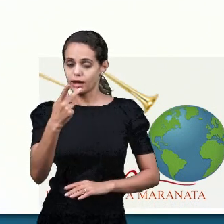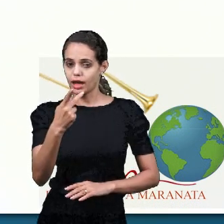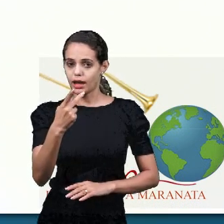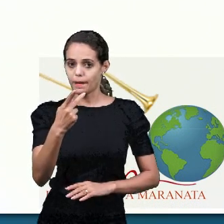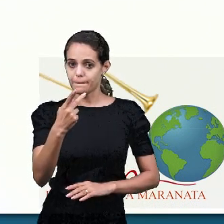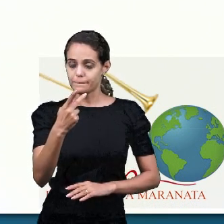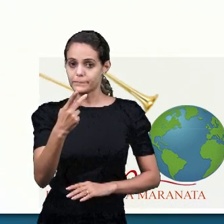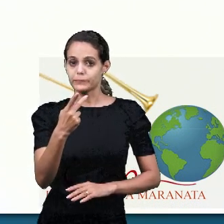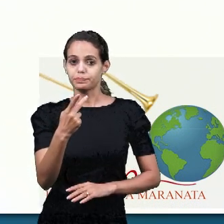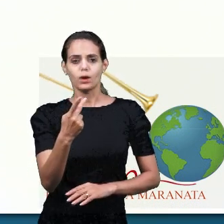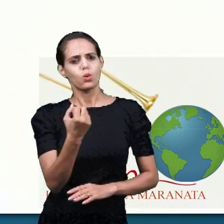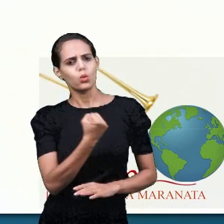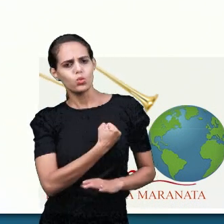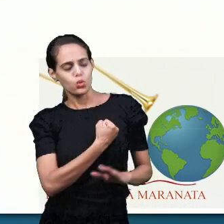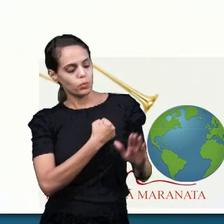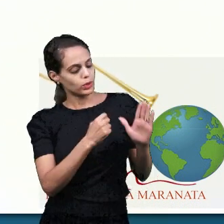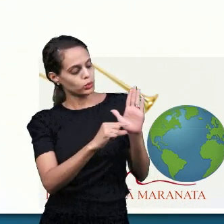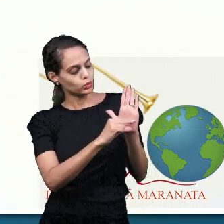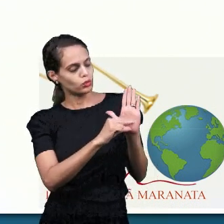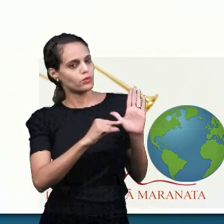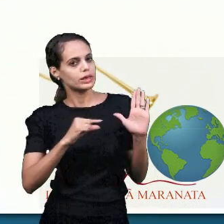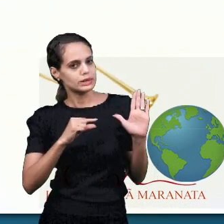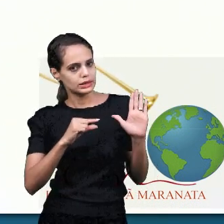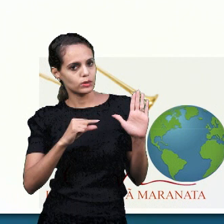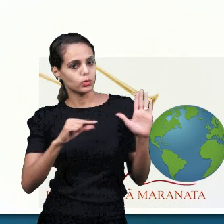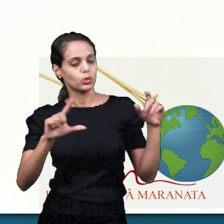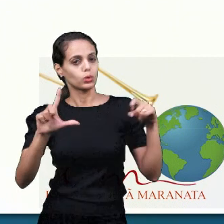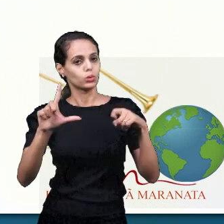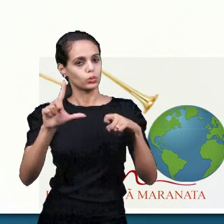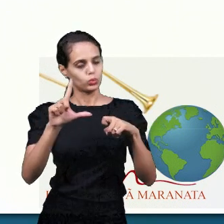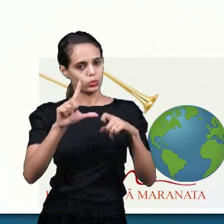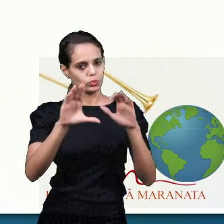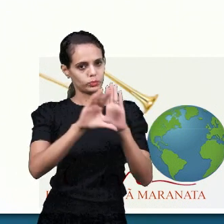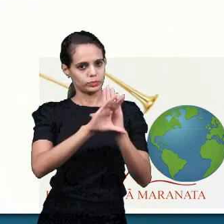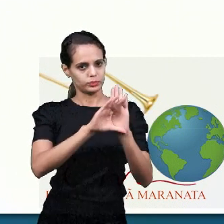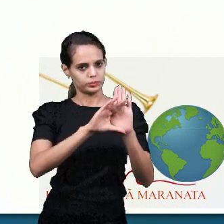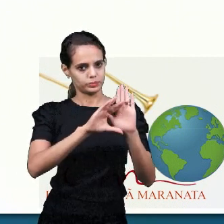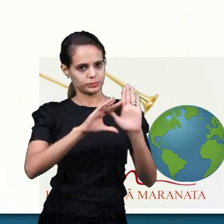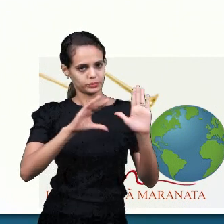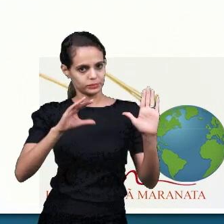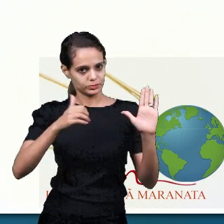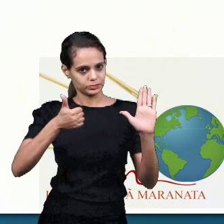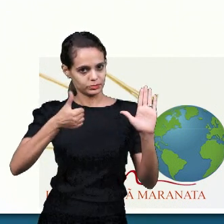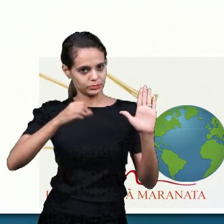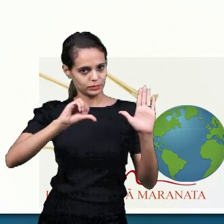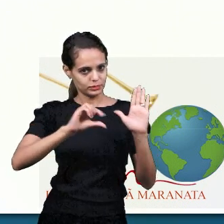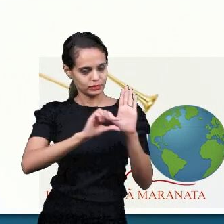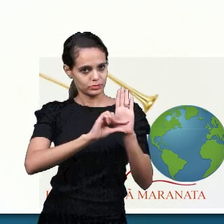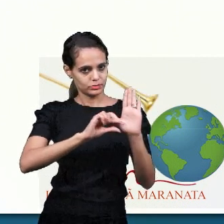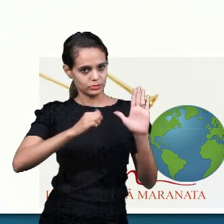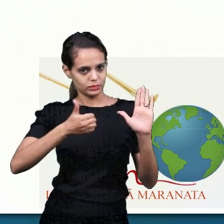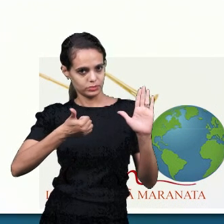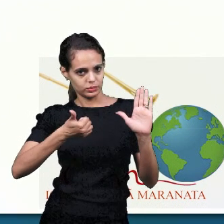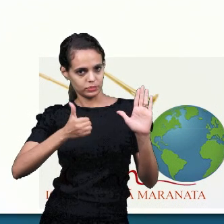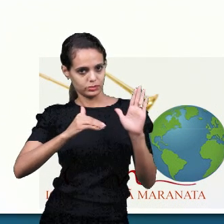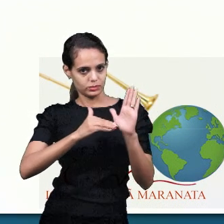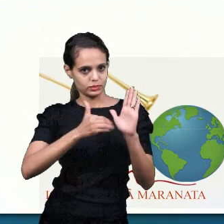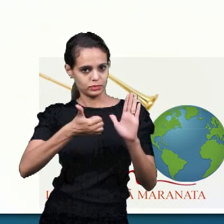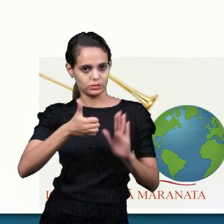historiques sont décrits dans ce texte de Luc, chapitre 19, versets de 1 à 10. Passons à la troisième